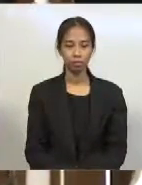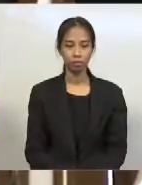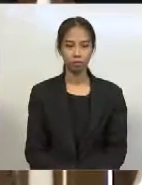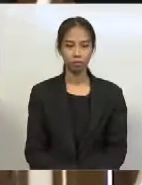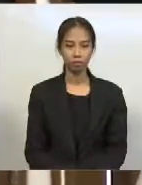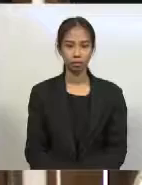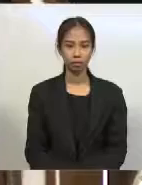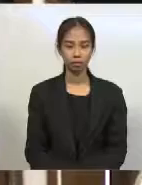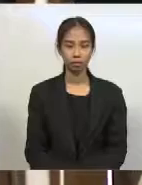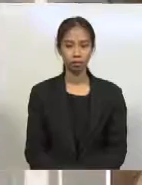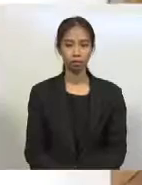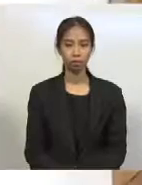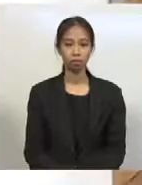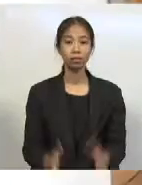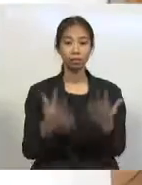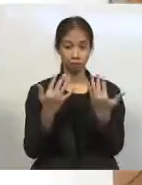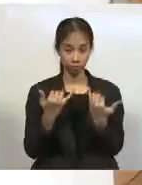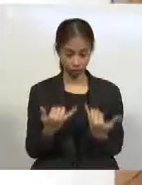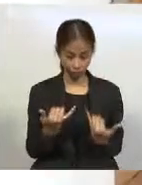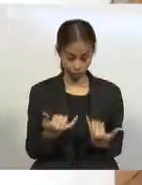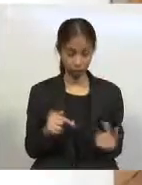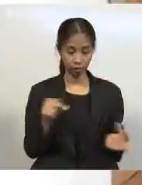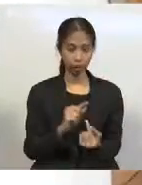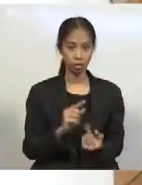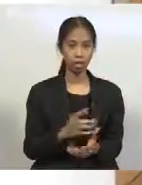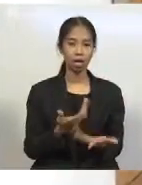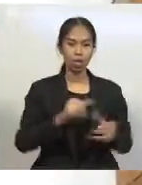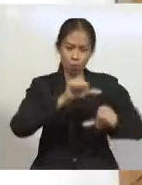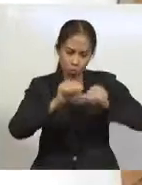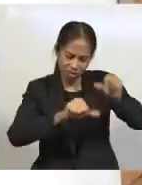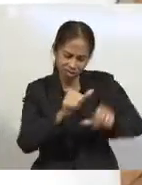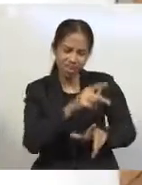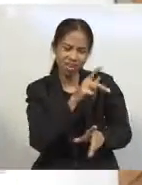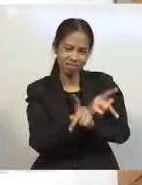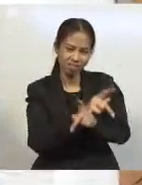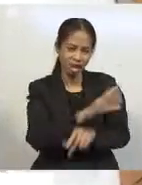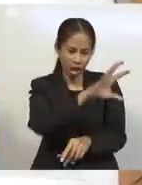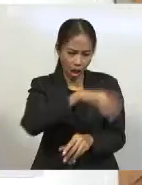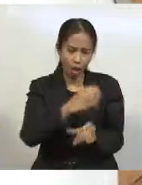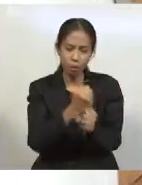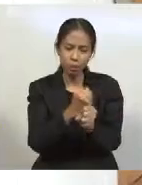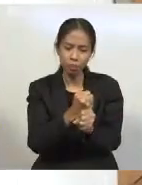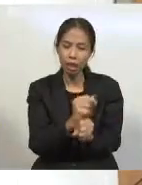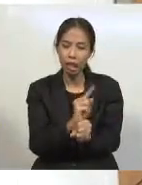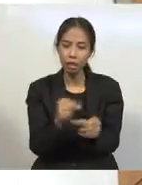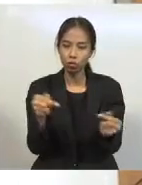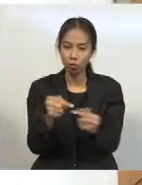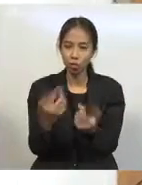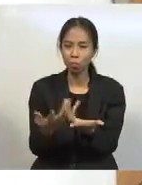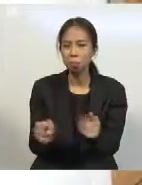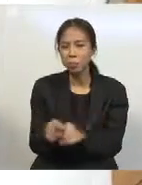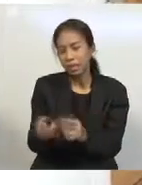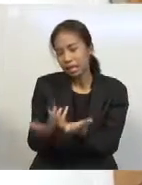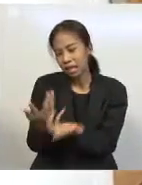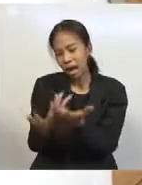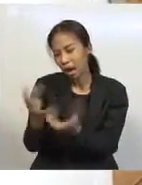ตัวนี้มันเป็นยากำจัดวัชพืชเราใช้ที่จะเป็นแล้วไม่ได้ฉีดใส่พืชประทานนะครับ